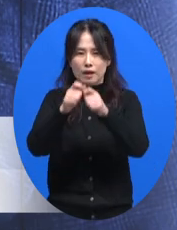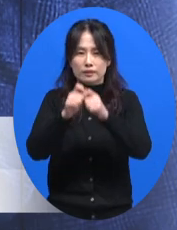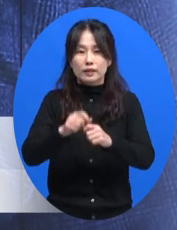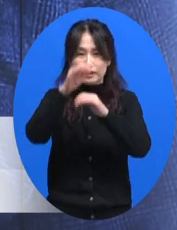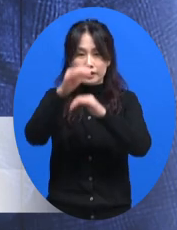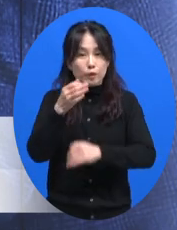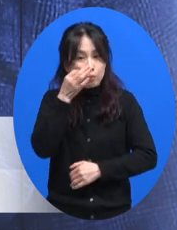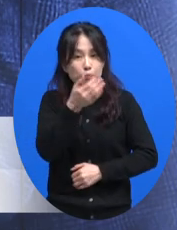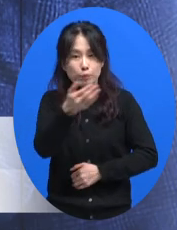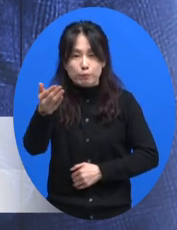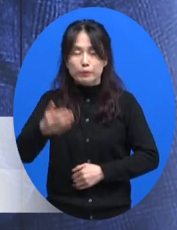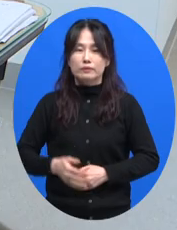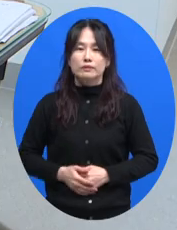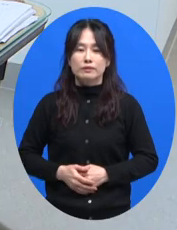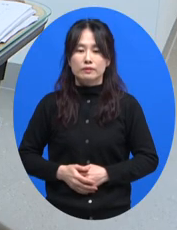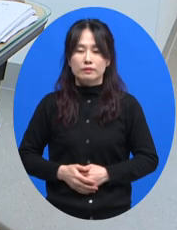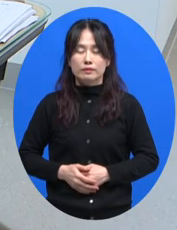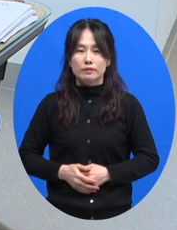내용 취재했습니다.